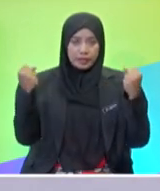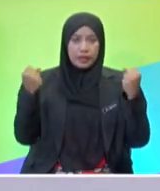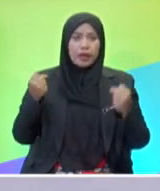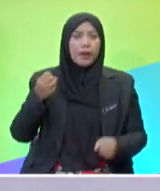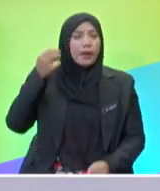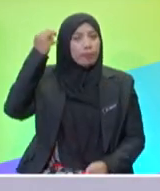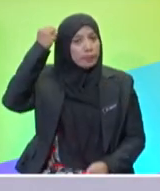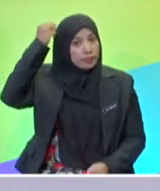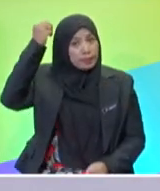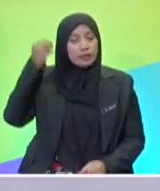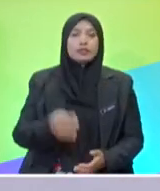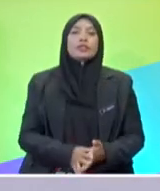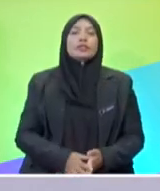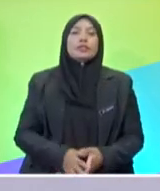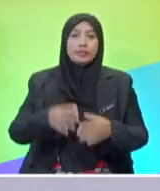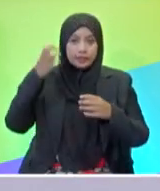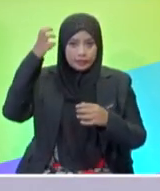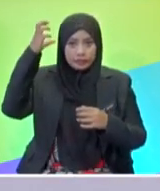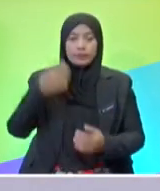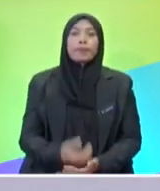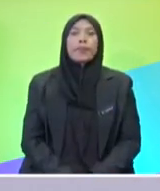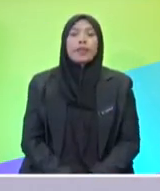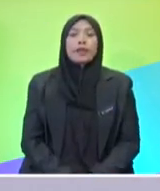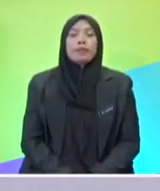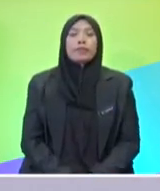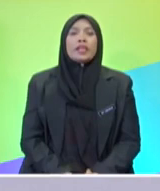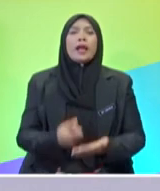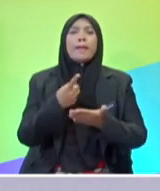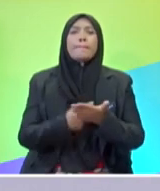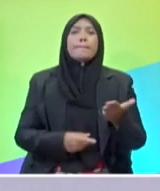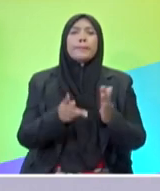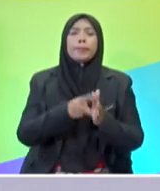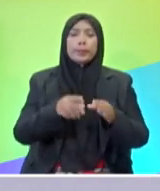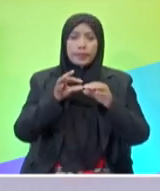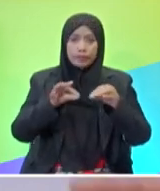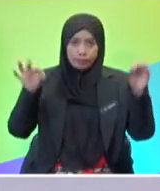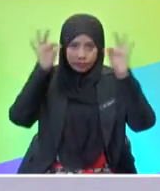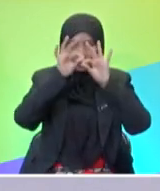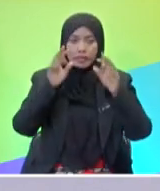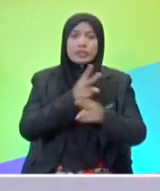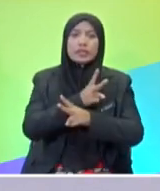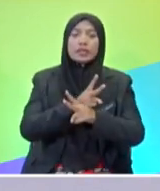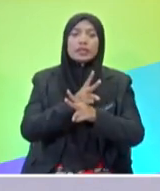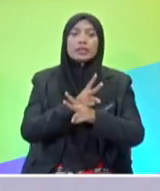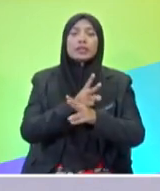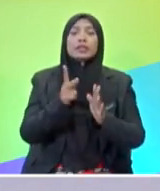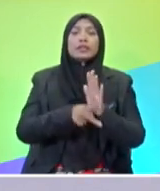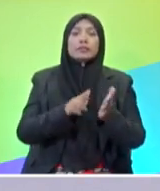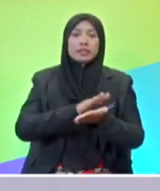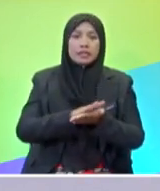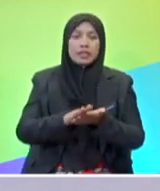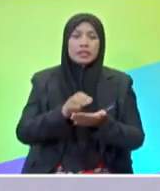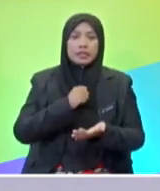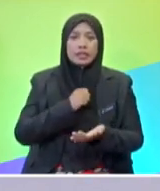pun cergas. Okey, apa kepentingan menjaga kebersihan diri? Baiklah murid-murid, di rumah, di